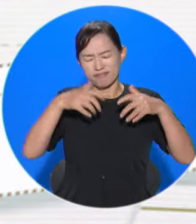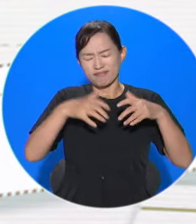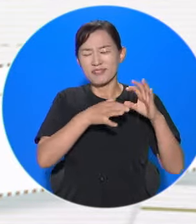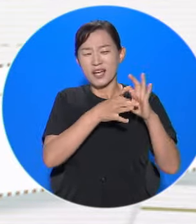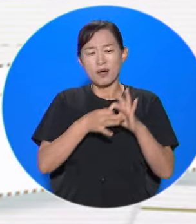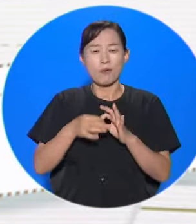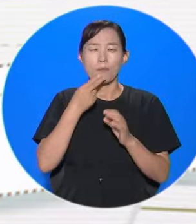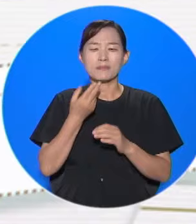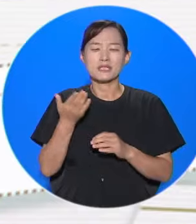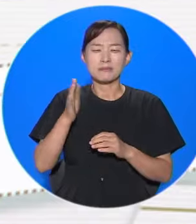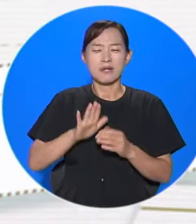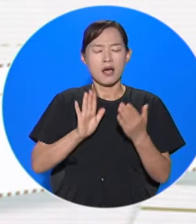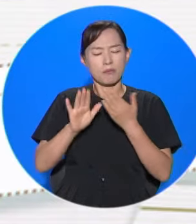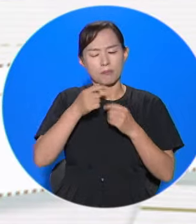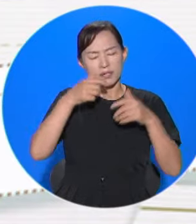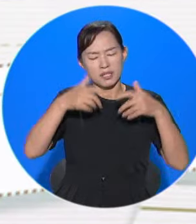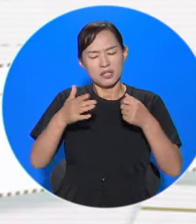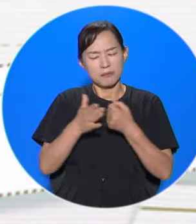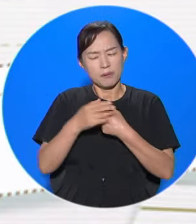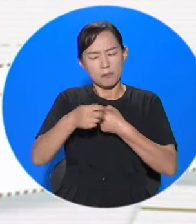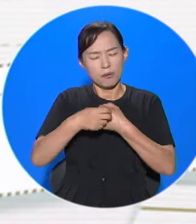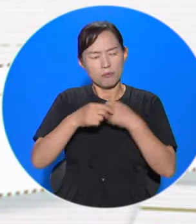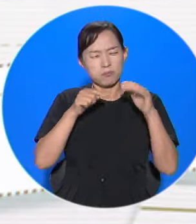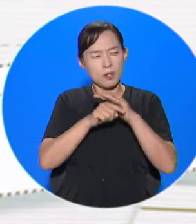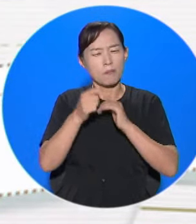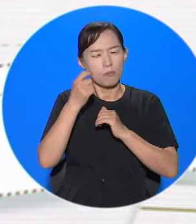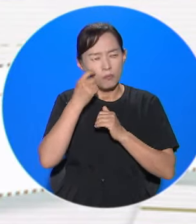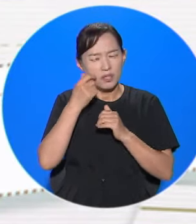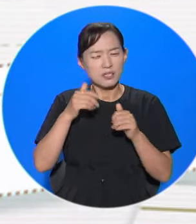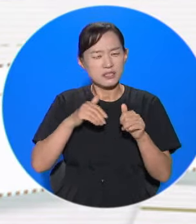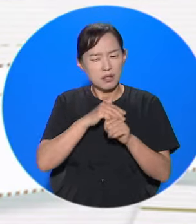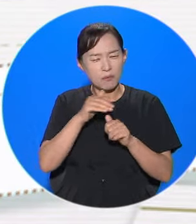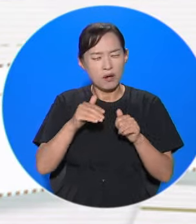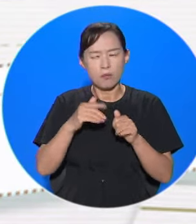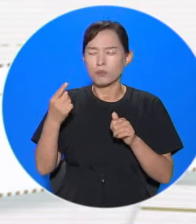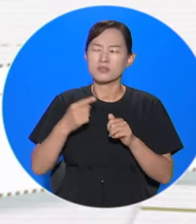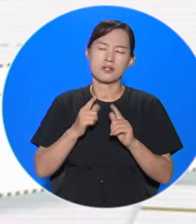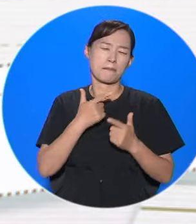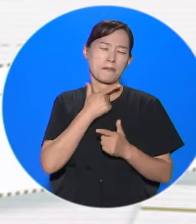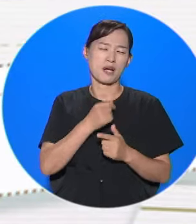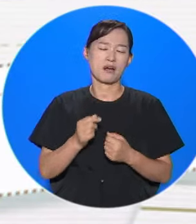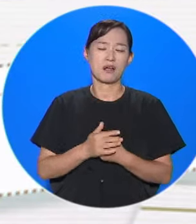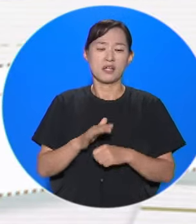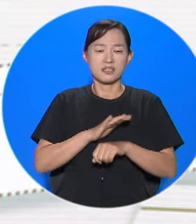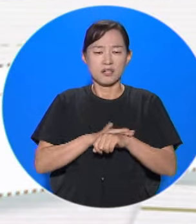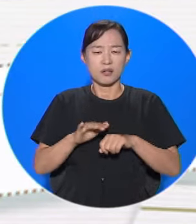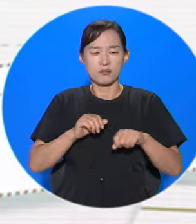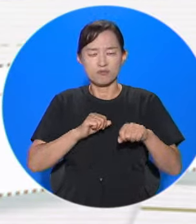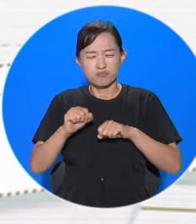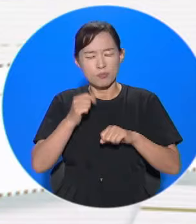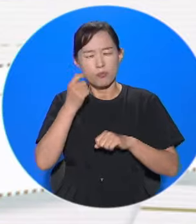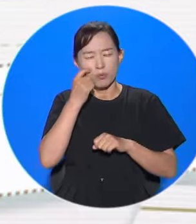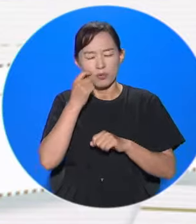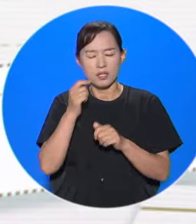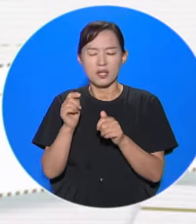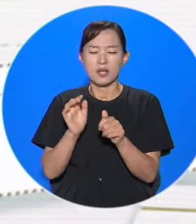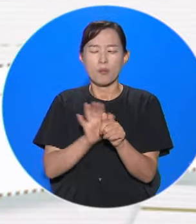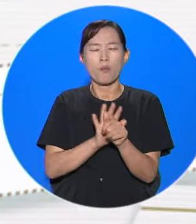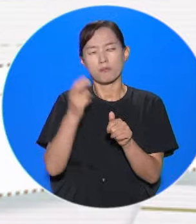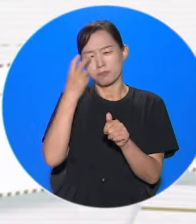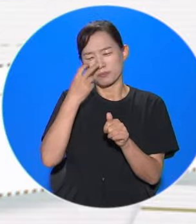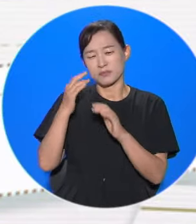앞으로도 비 때문에 병원에 가지 못하는 상황이 오지 않기를 바랍니다. 또 잘 움직이지 못해